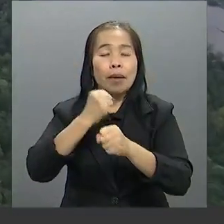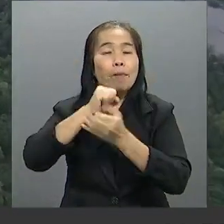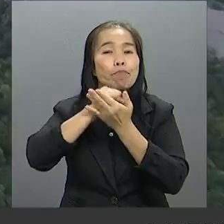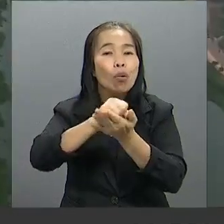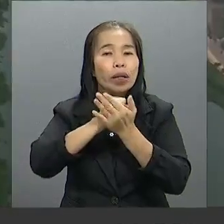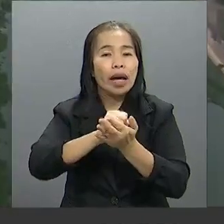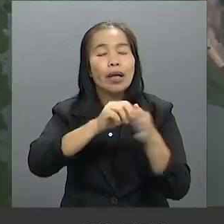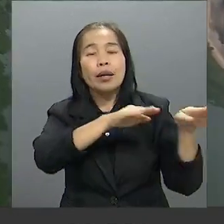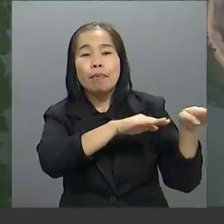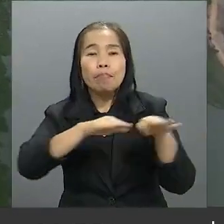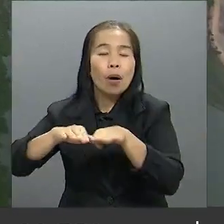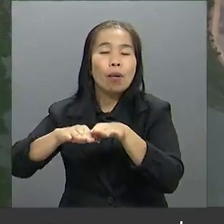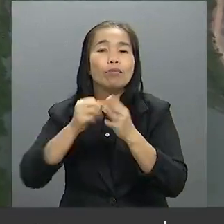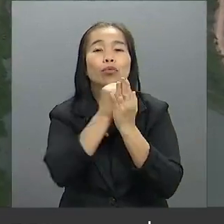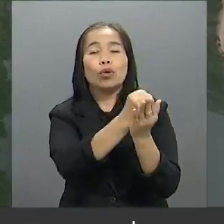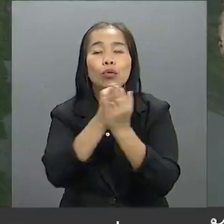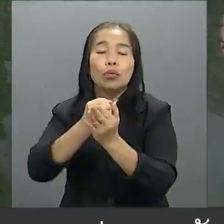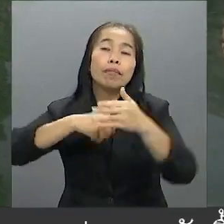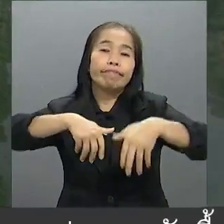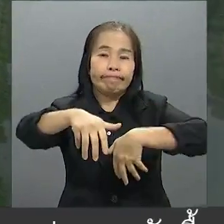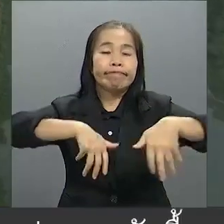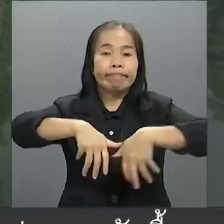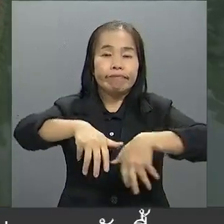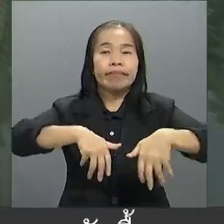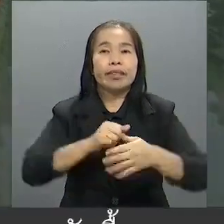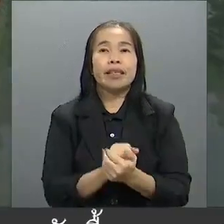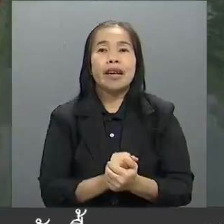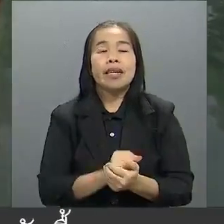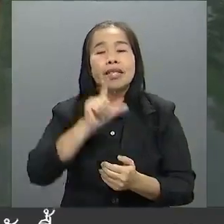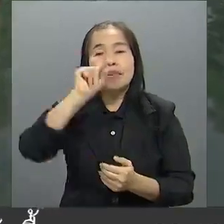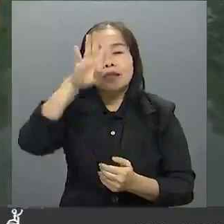อำนวยความสะดวกและให้ความช่วยเหลอประชาชนตลอด 24 ชั่วโมงค่ะ